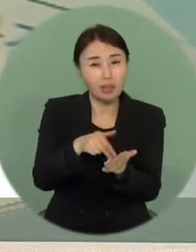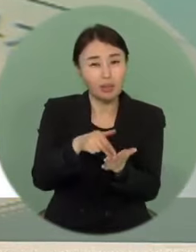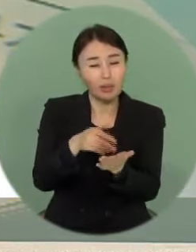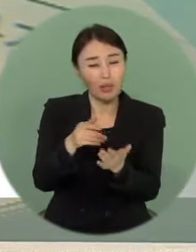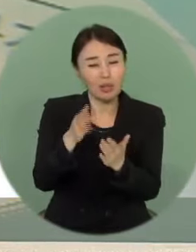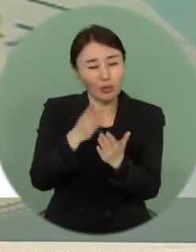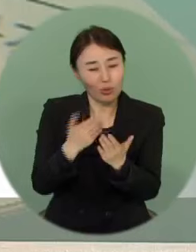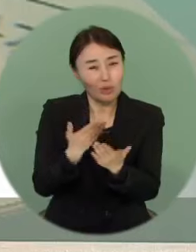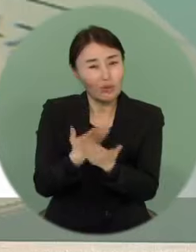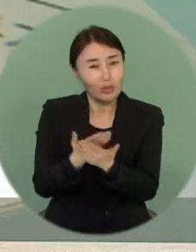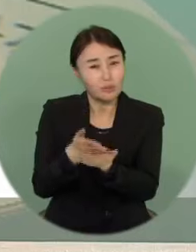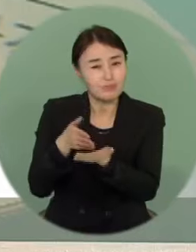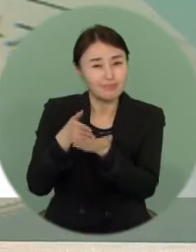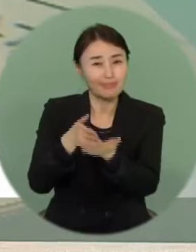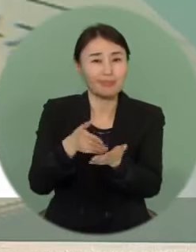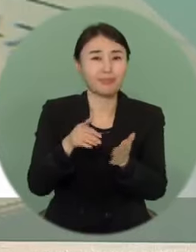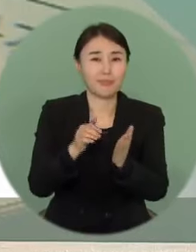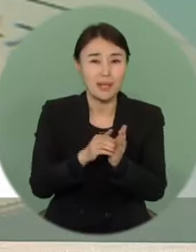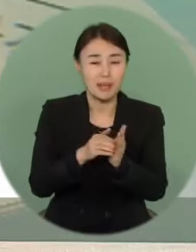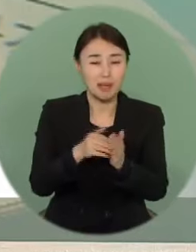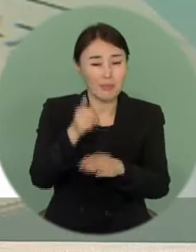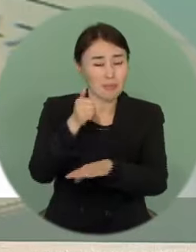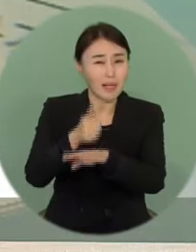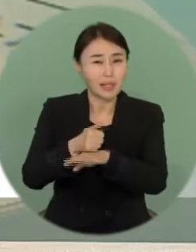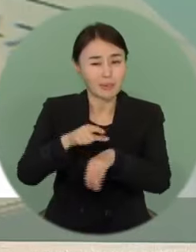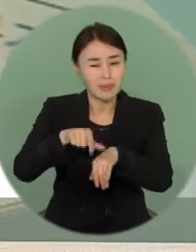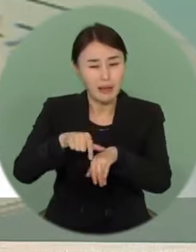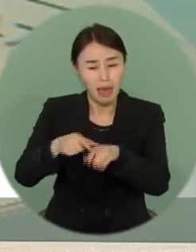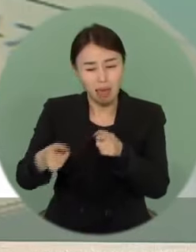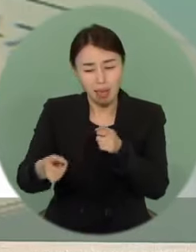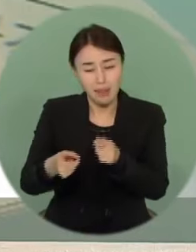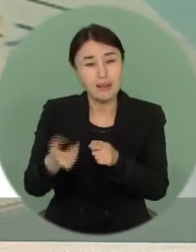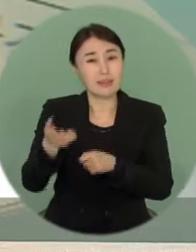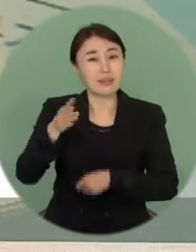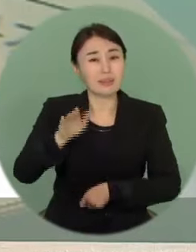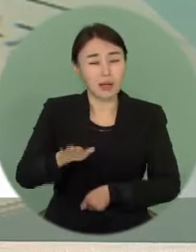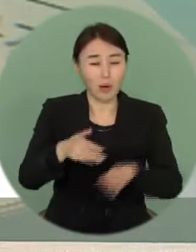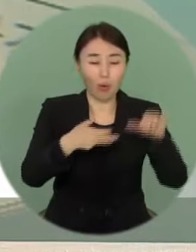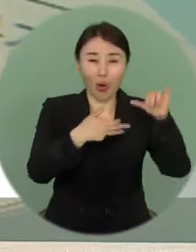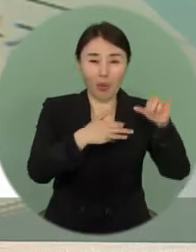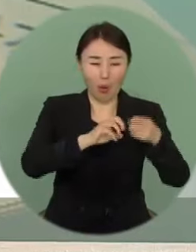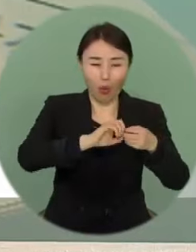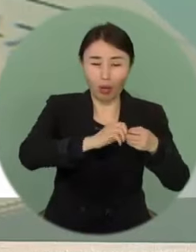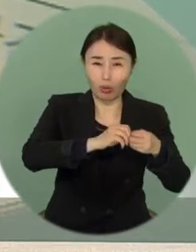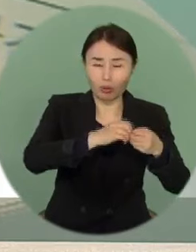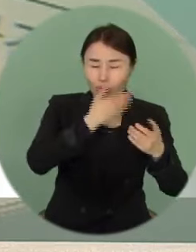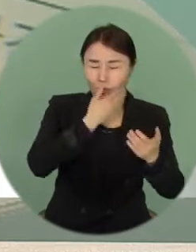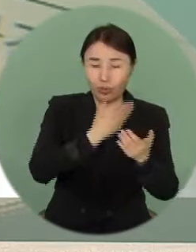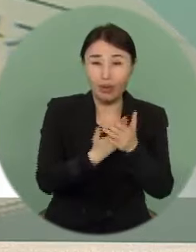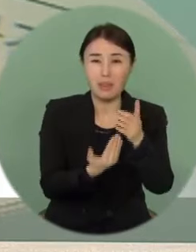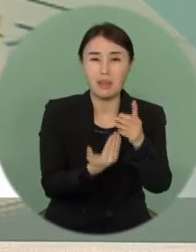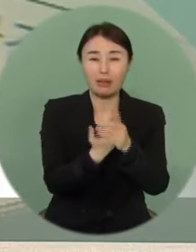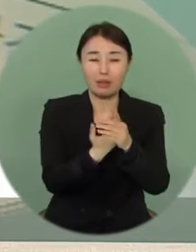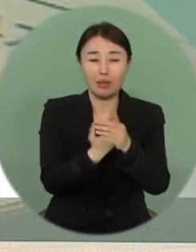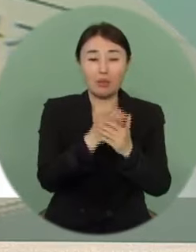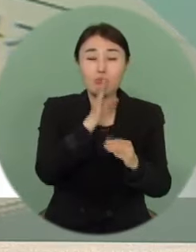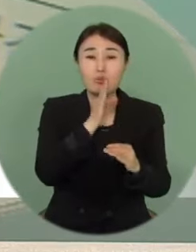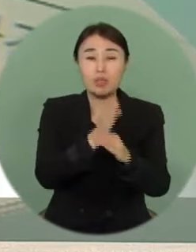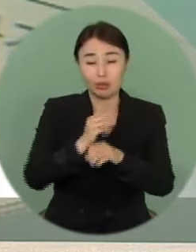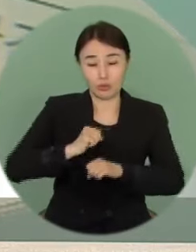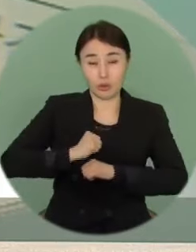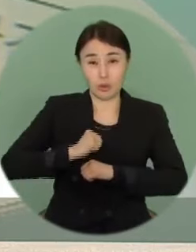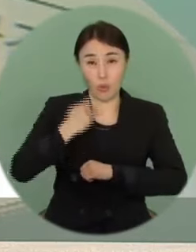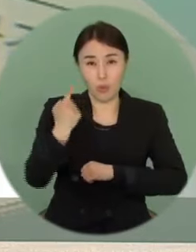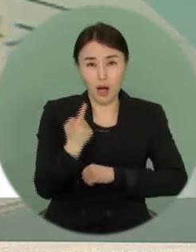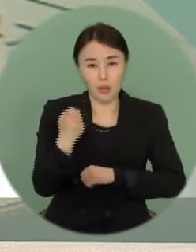지역 사회에 전달했죠 마감 시하는 점점 다가오고 있는데요 518 외국의 핵심이었던 북한군 침투나